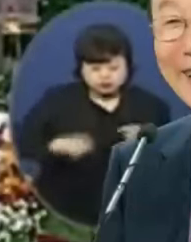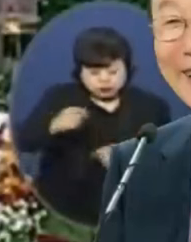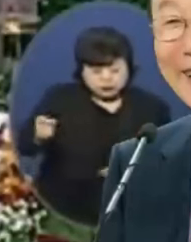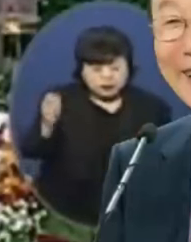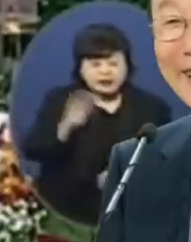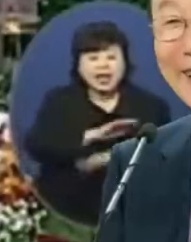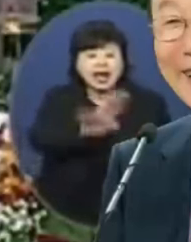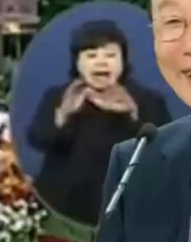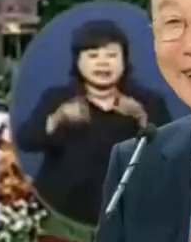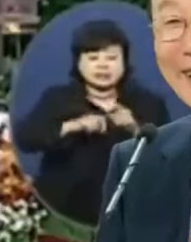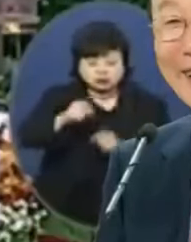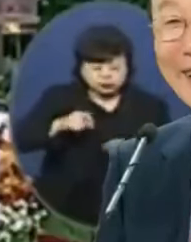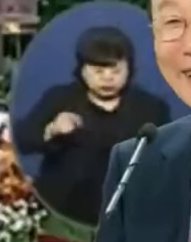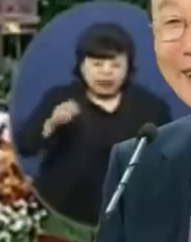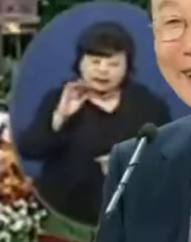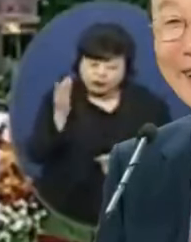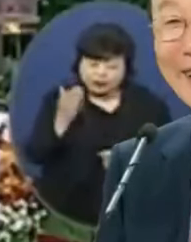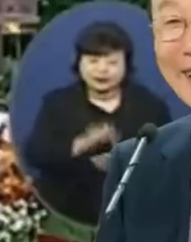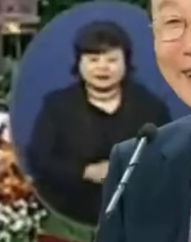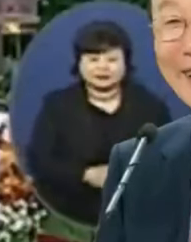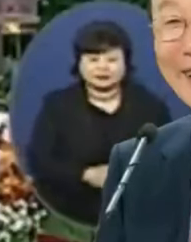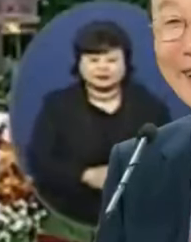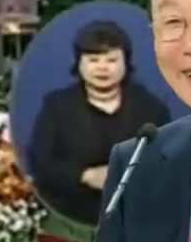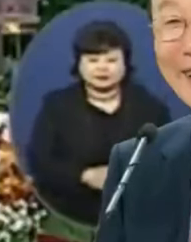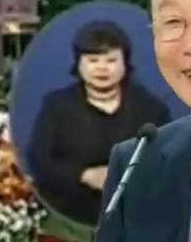땅에서 무엇이든지 풀면 하늘에서도 풀리리라.